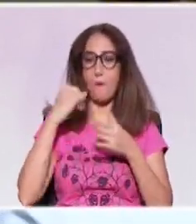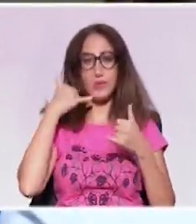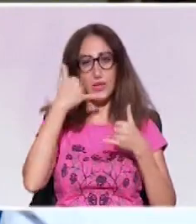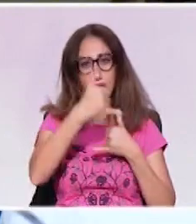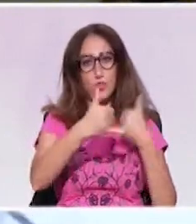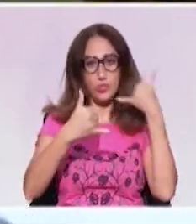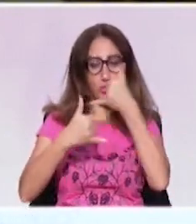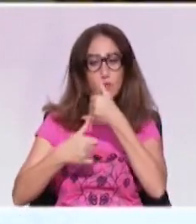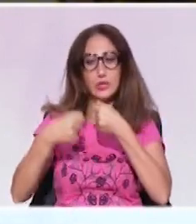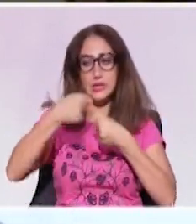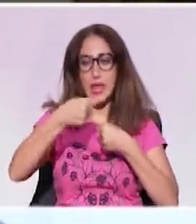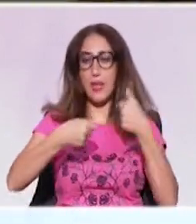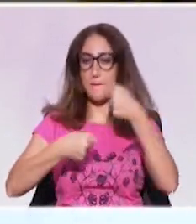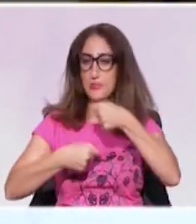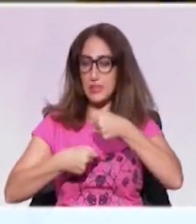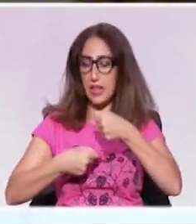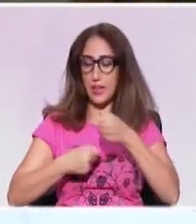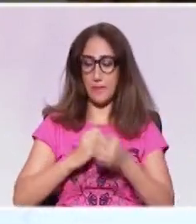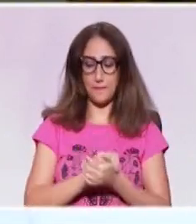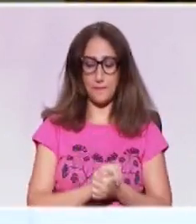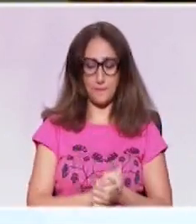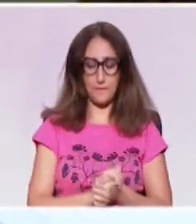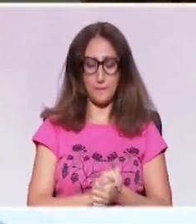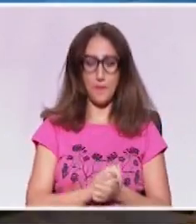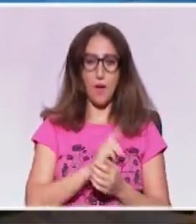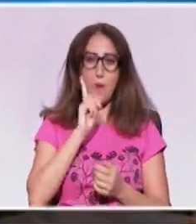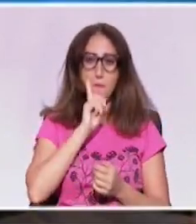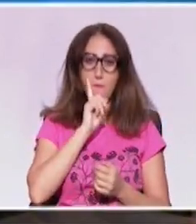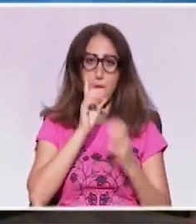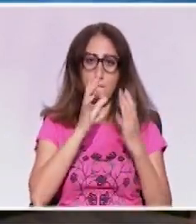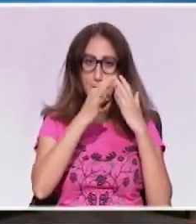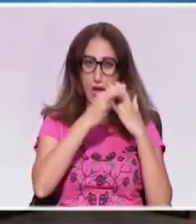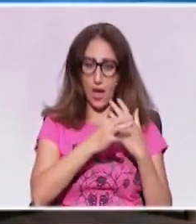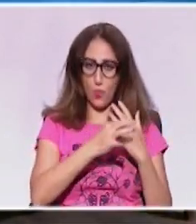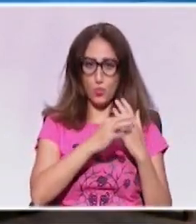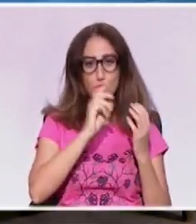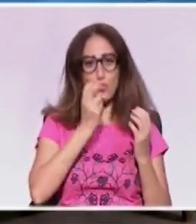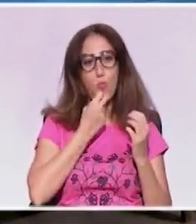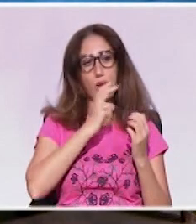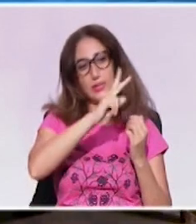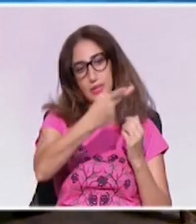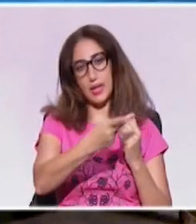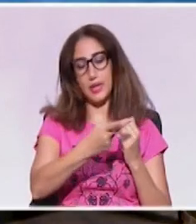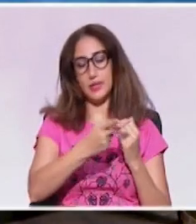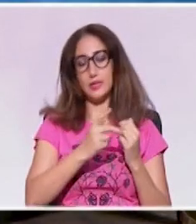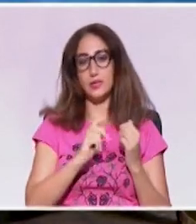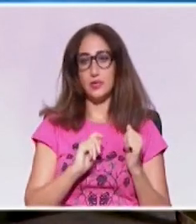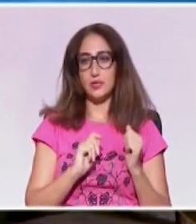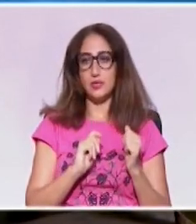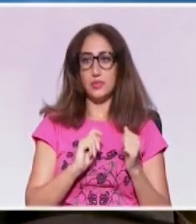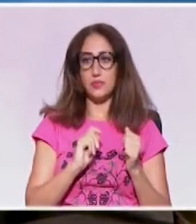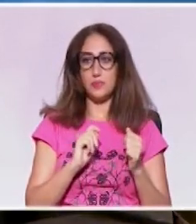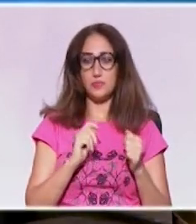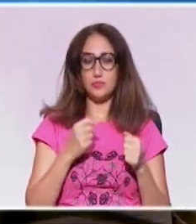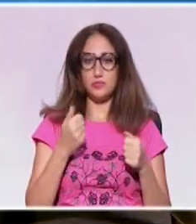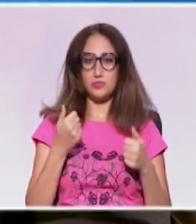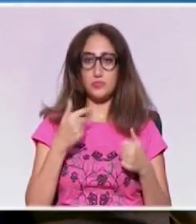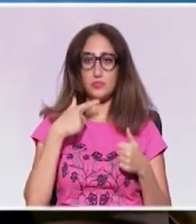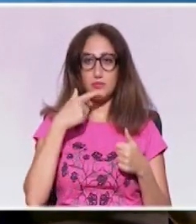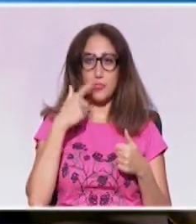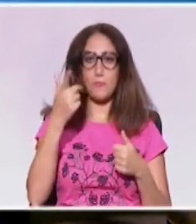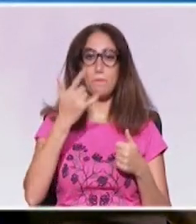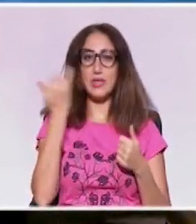كان في ود، وزوج والدتي اللي رباني برضو كانت علاقته بوالدي علاقة متحضرة جدا، فده ساعد كتير جدا